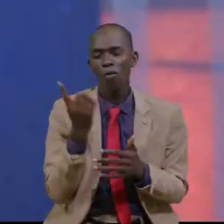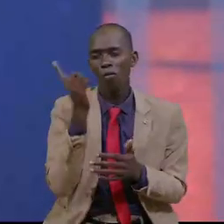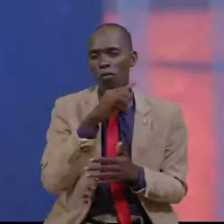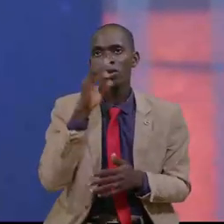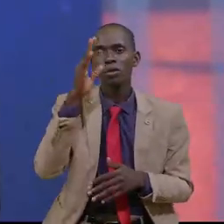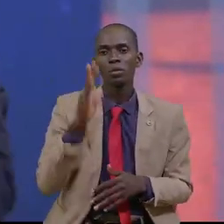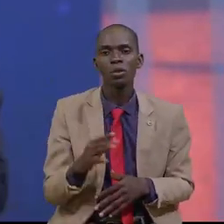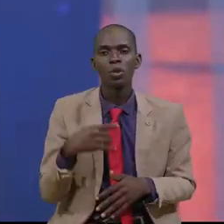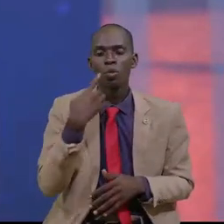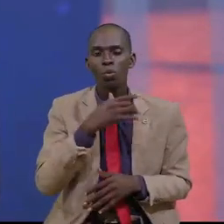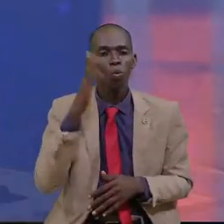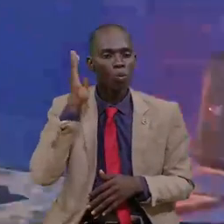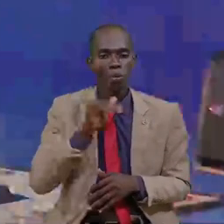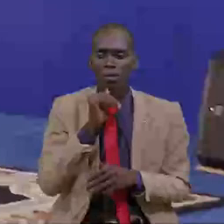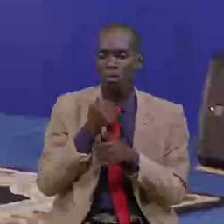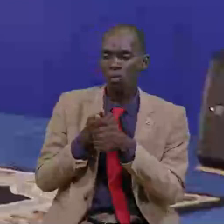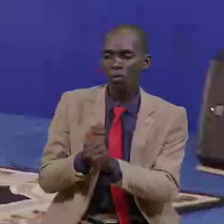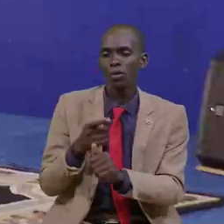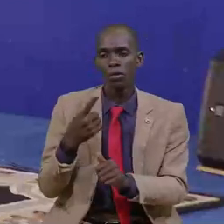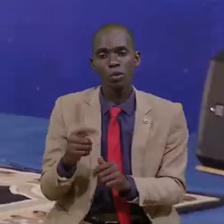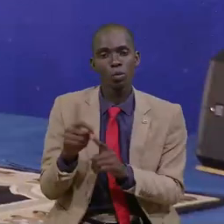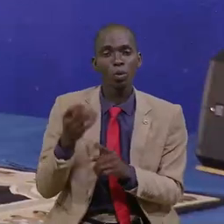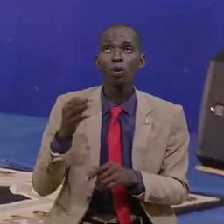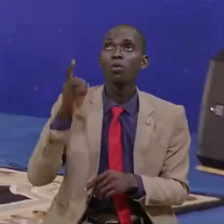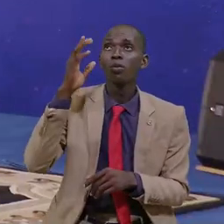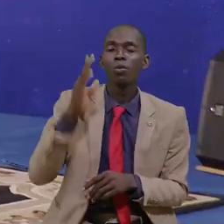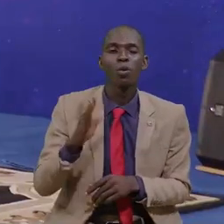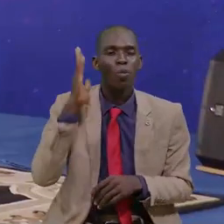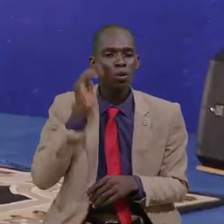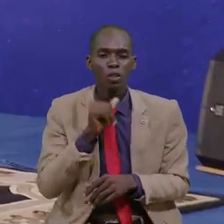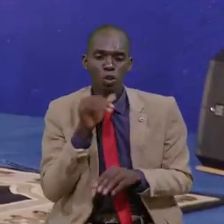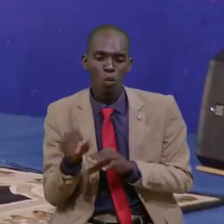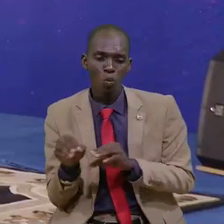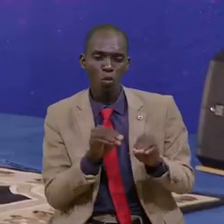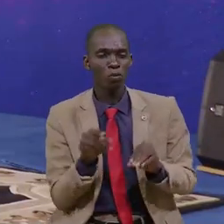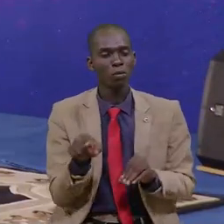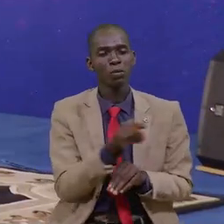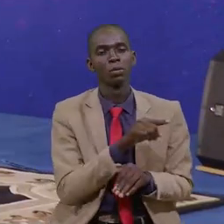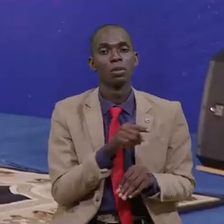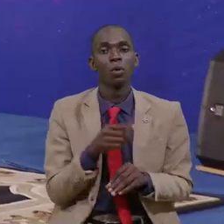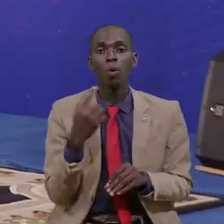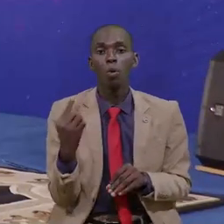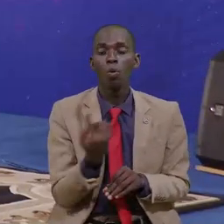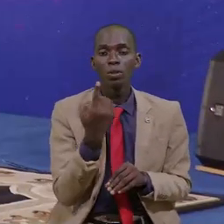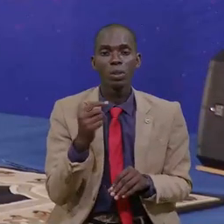faux prédicateurs qui ne s'attachent pas à la parole, ne l'ébranle pas. Seuls ceux-là